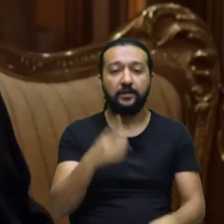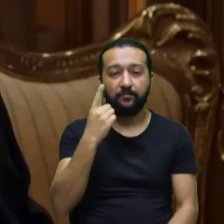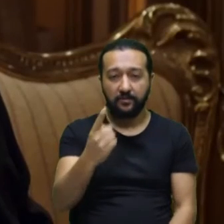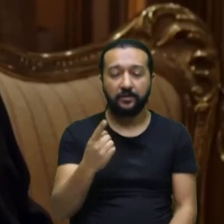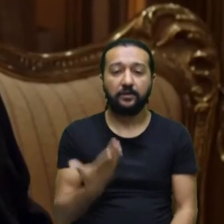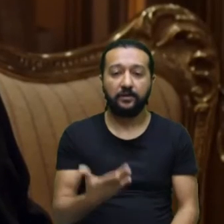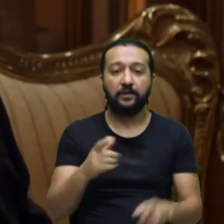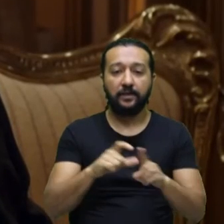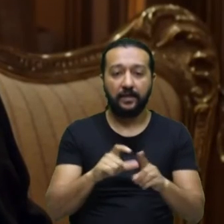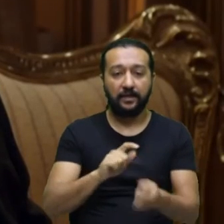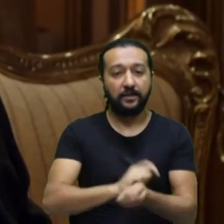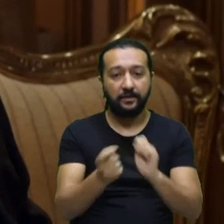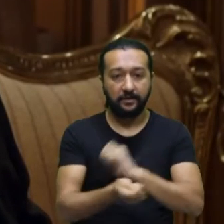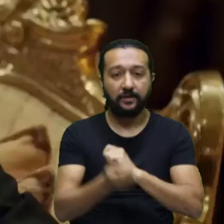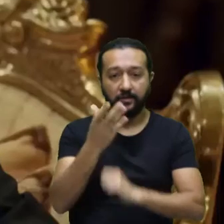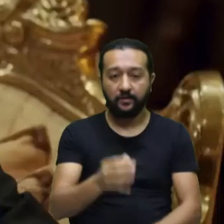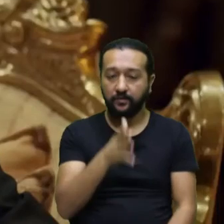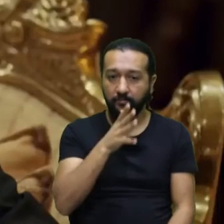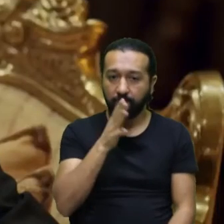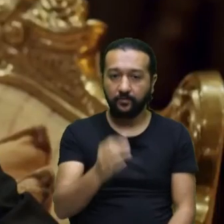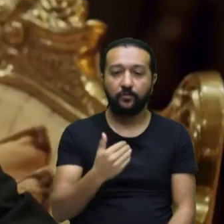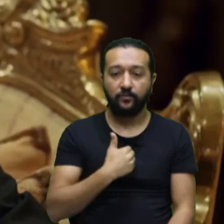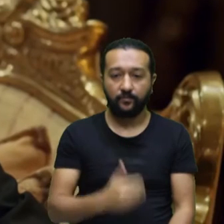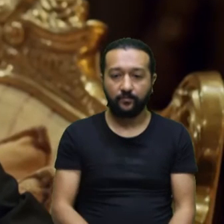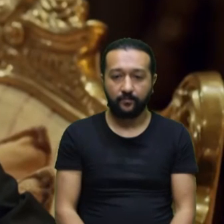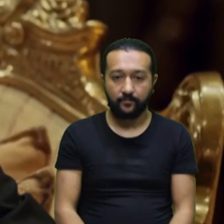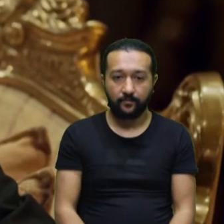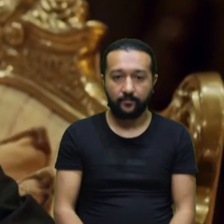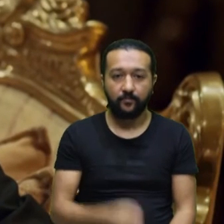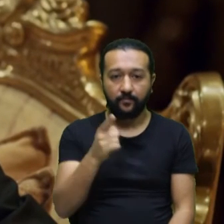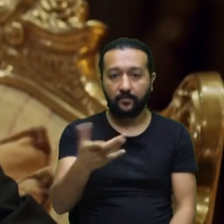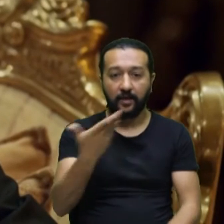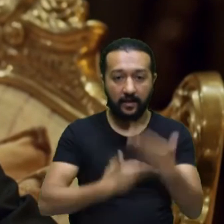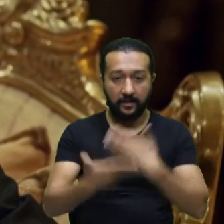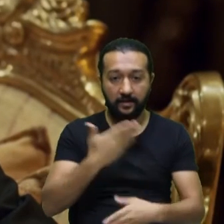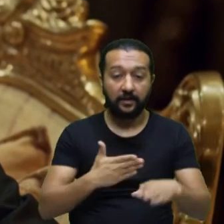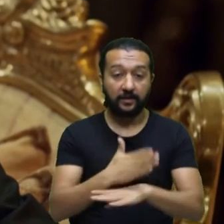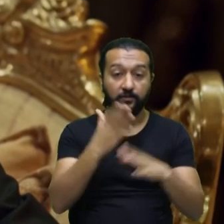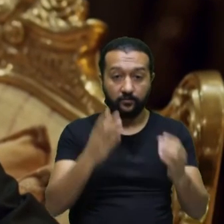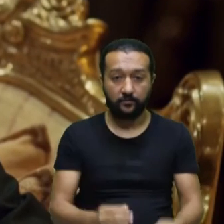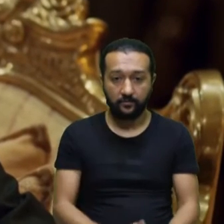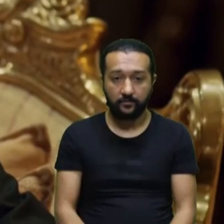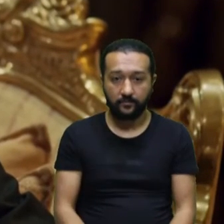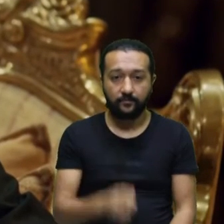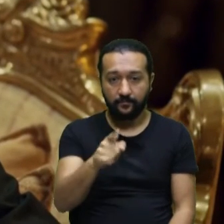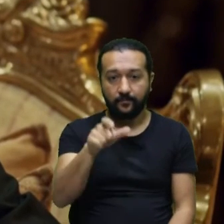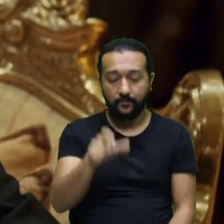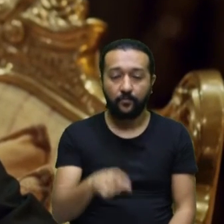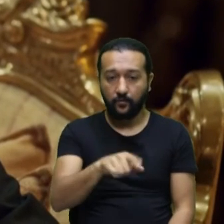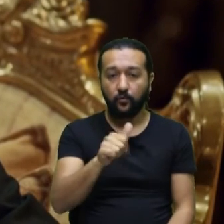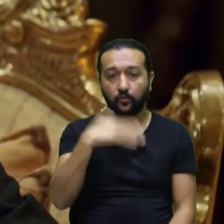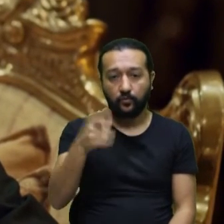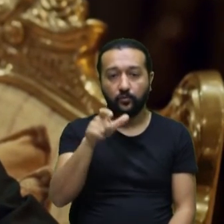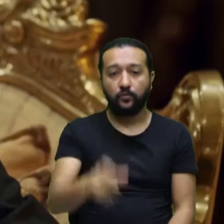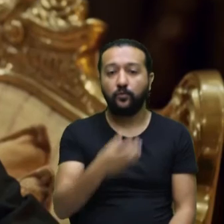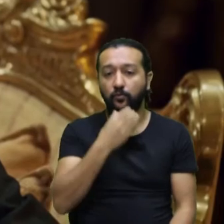bir değnek olacağını biliyorum. Vaatleriniz gerçek olursa siz de o